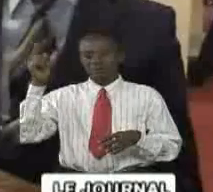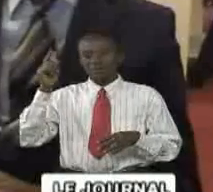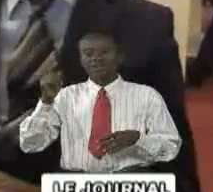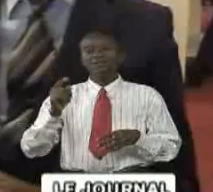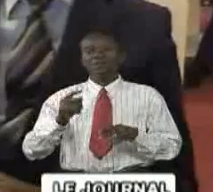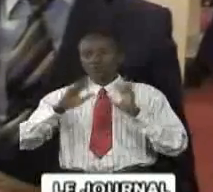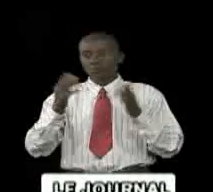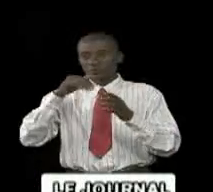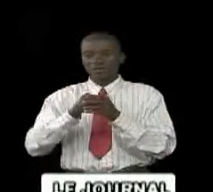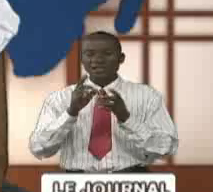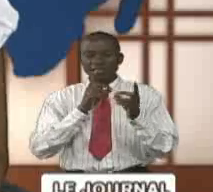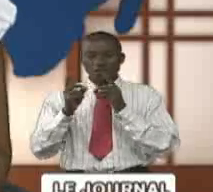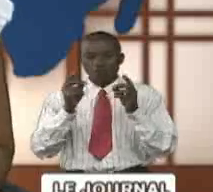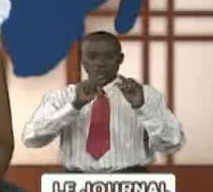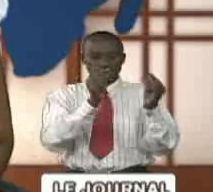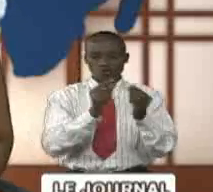entre les deux parties.